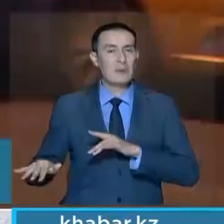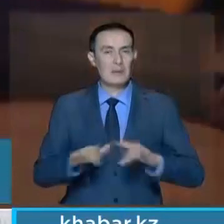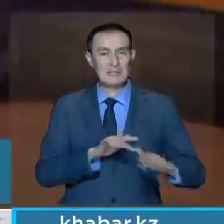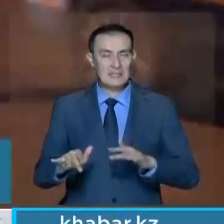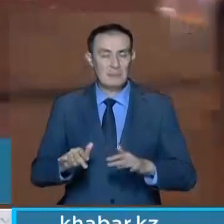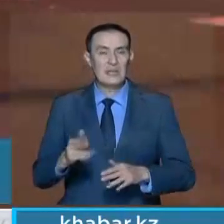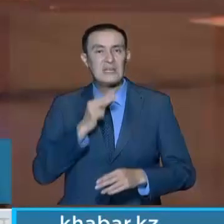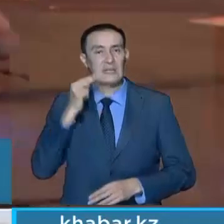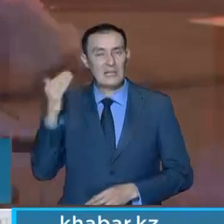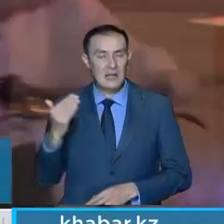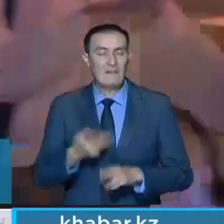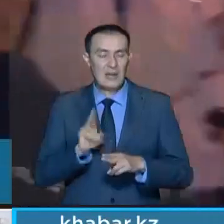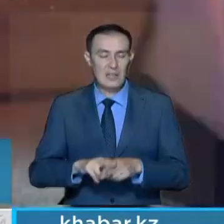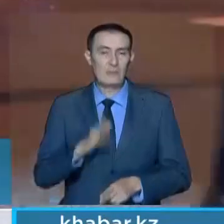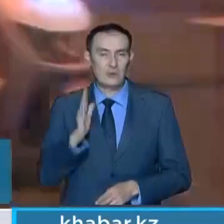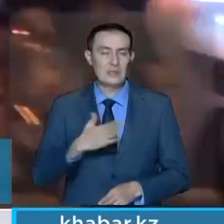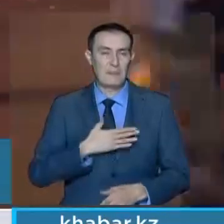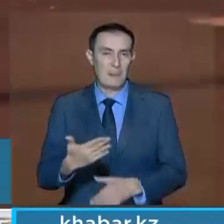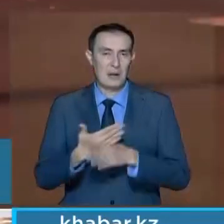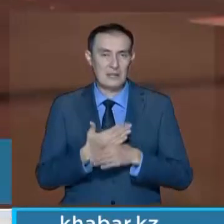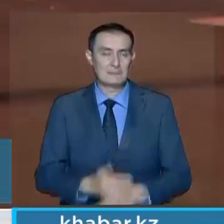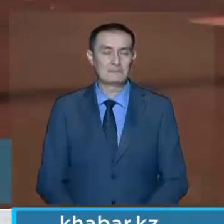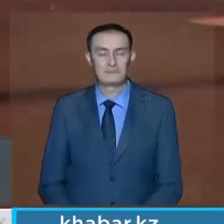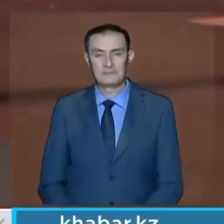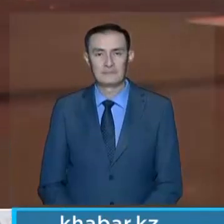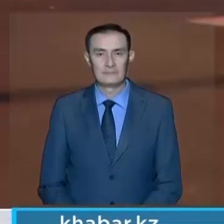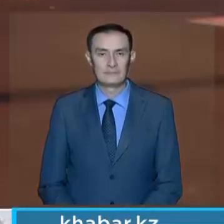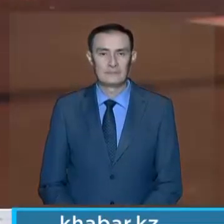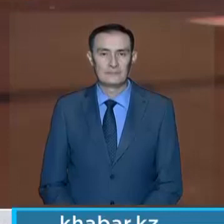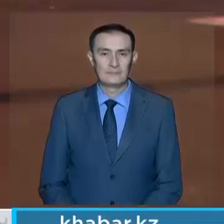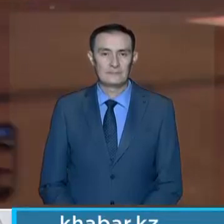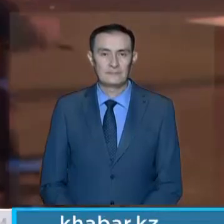И китайский сосед в этом нам активно помогает. Динар Жабатырова,